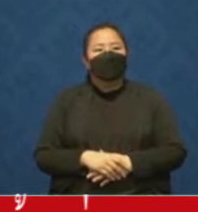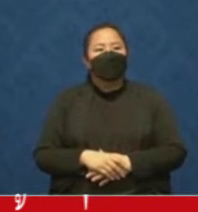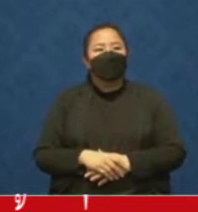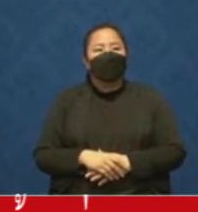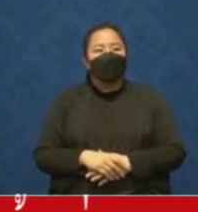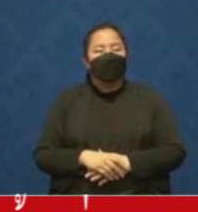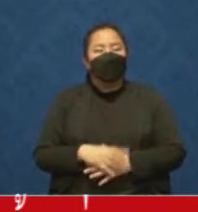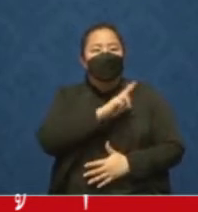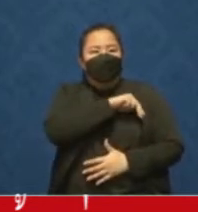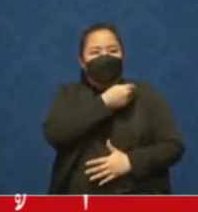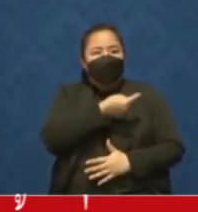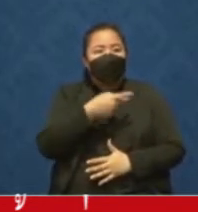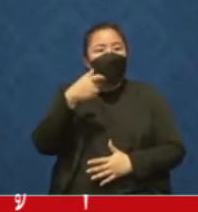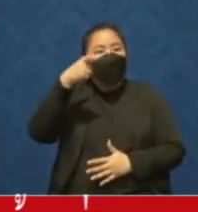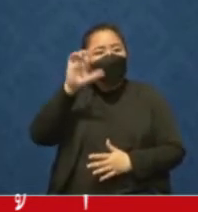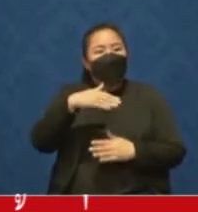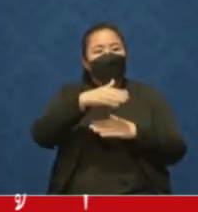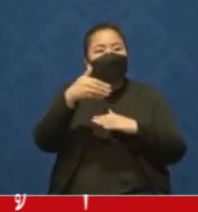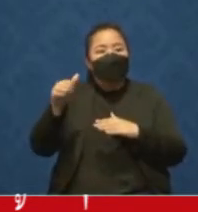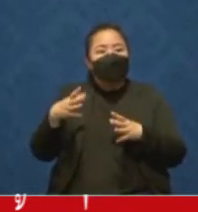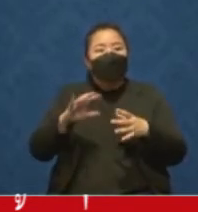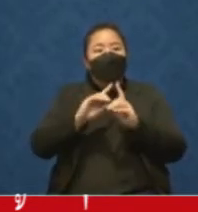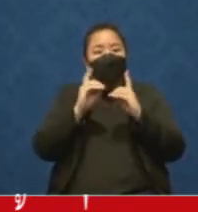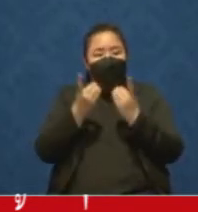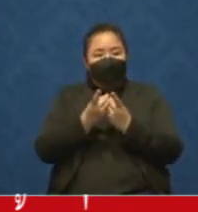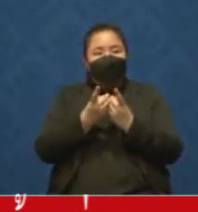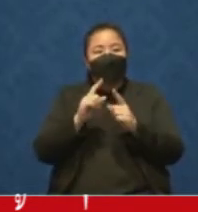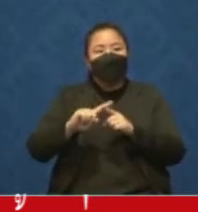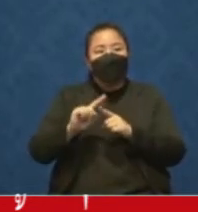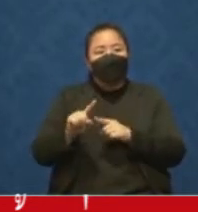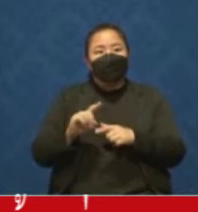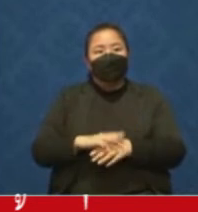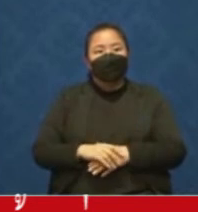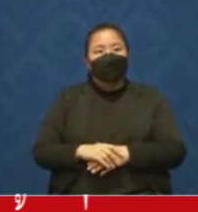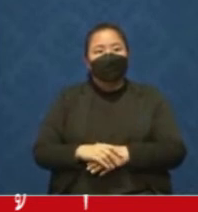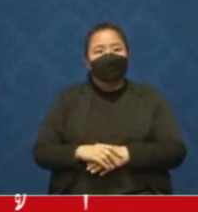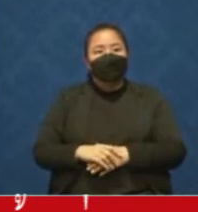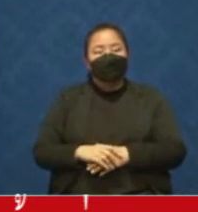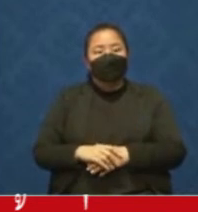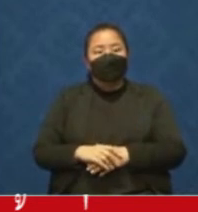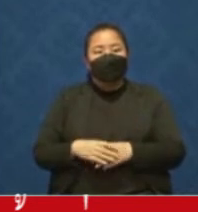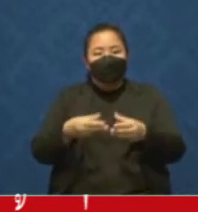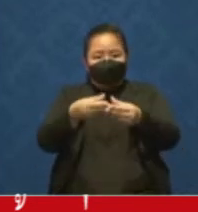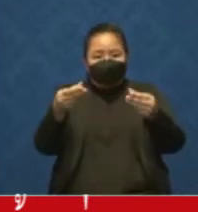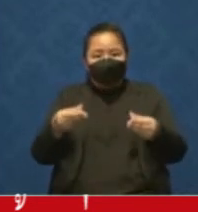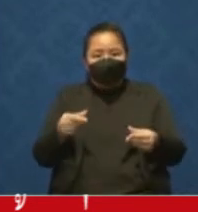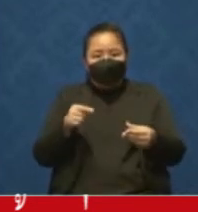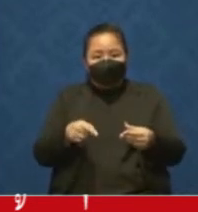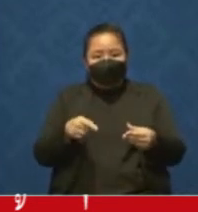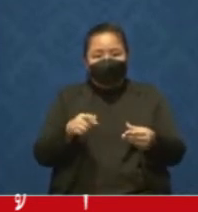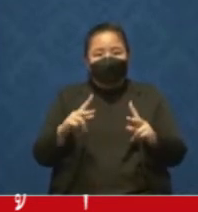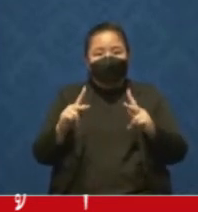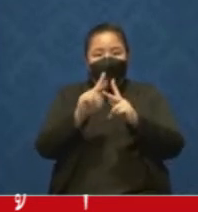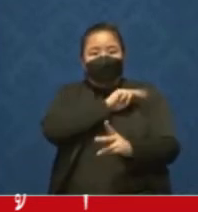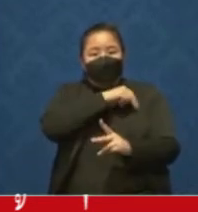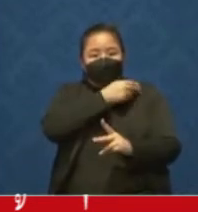แพทยชนบทกลุมแทยเจนบท หรอชมรมแทยเจนบทแขยับว่านั้งสือของกระทวงสาสุขโลง